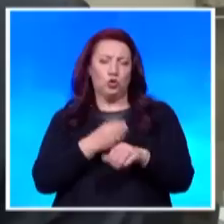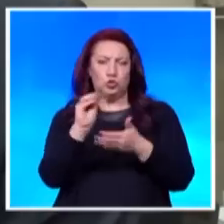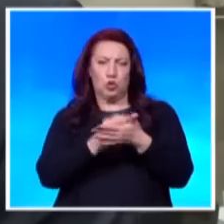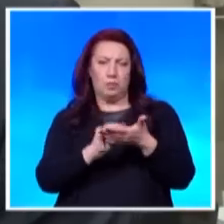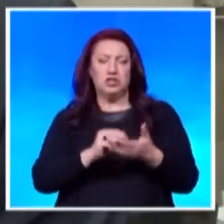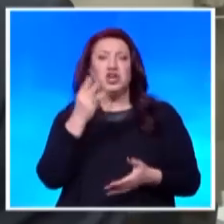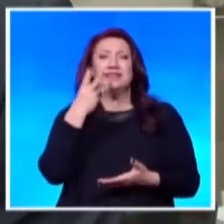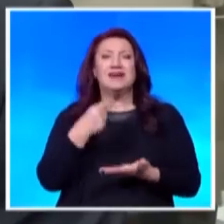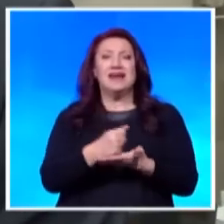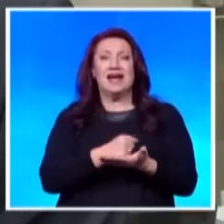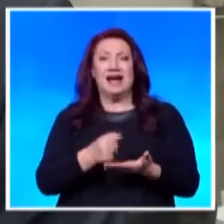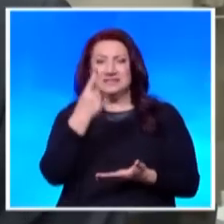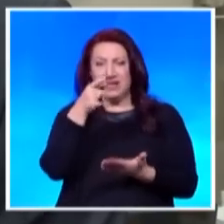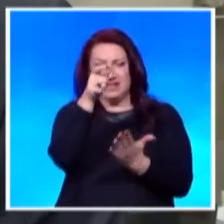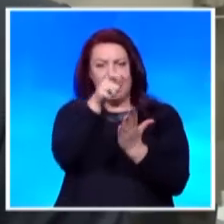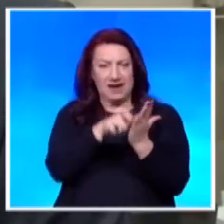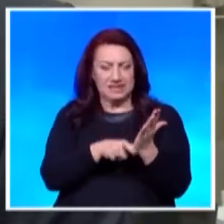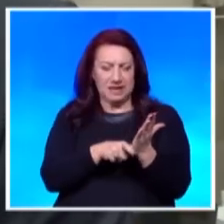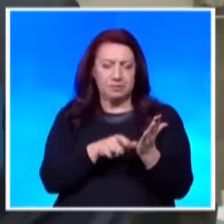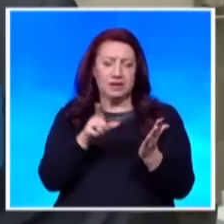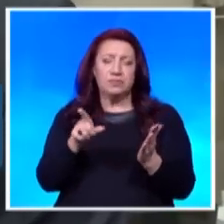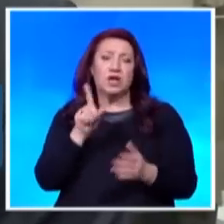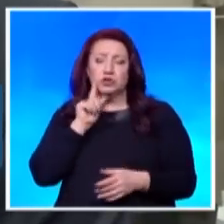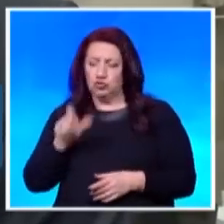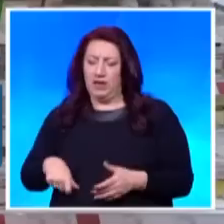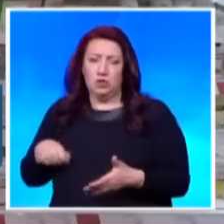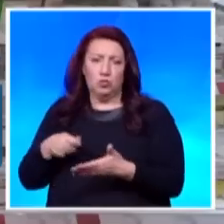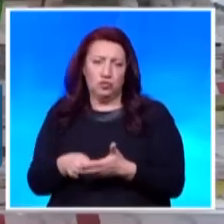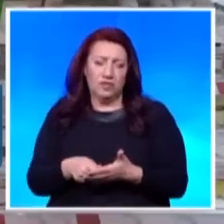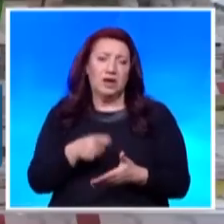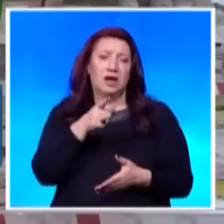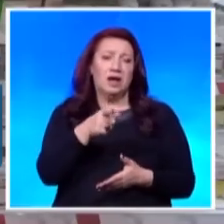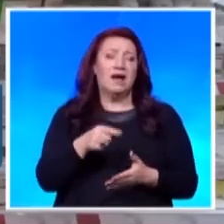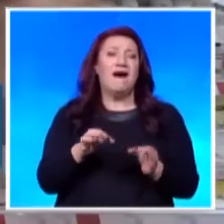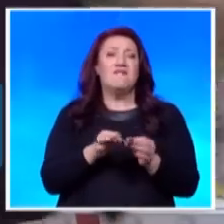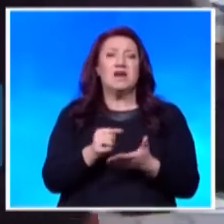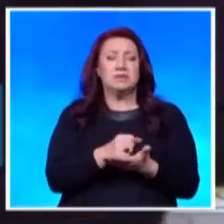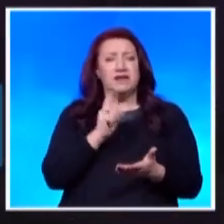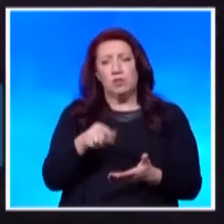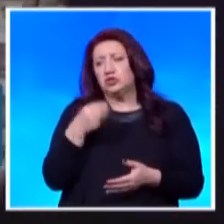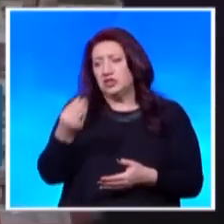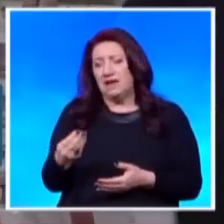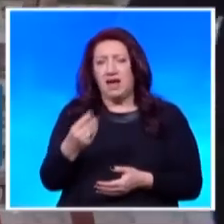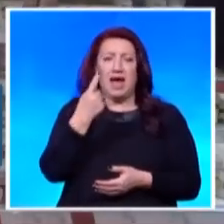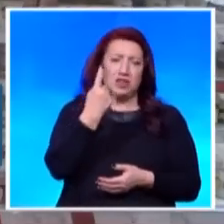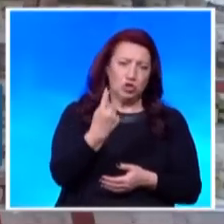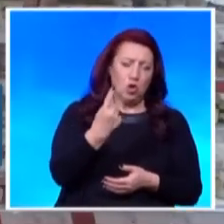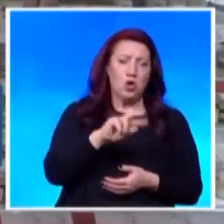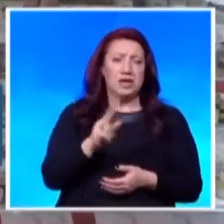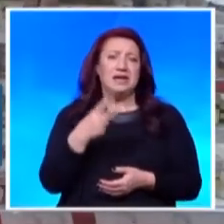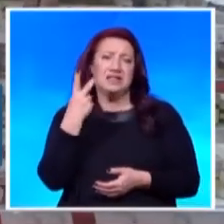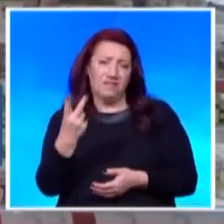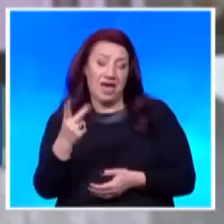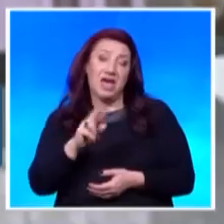при желание на пациента, фармацевта може да отпусне 1, 2 или 3. Това предложение на касата вменява задължение на